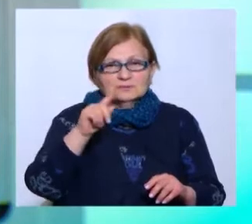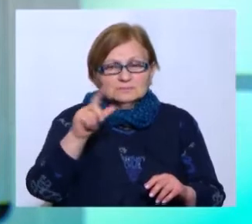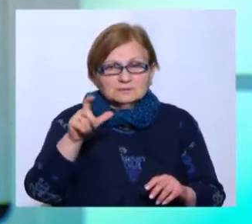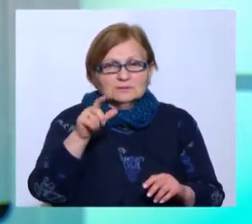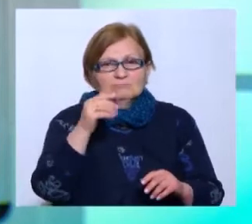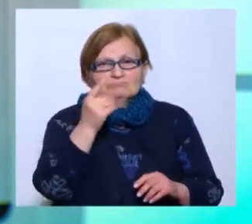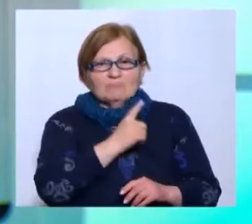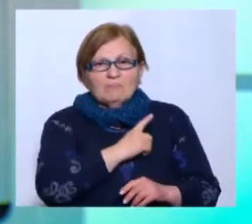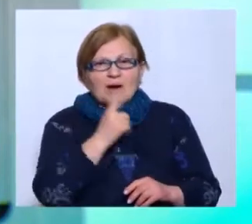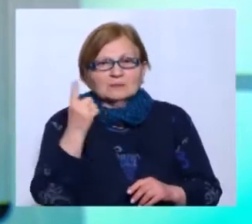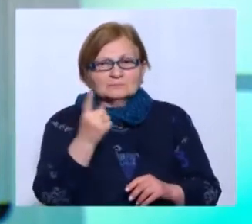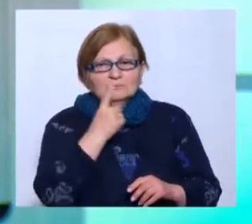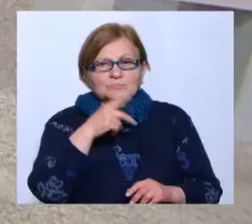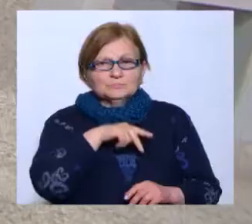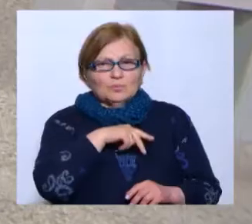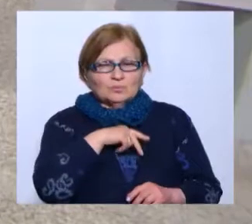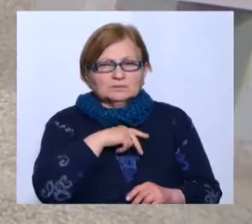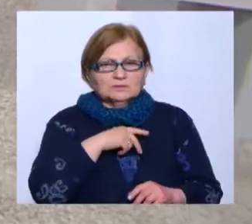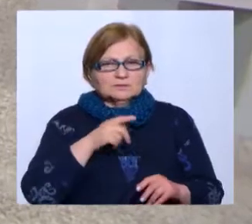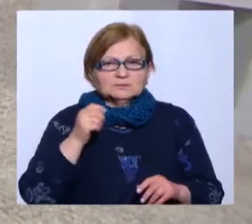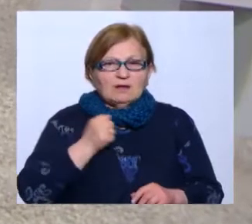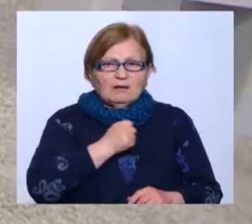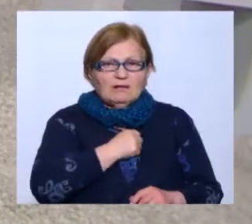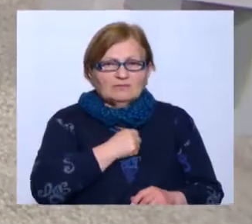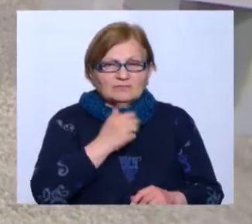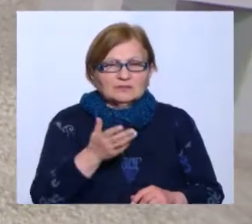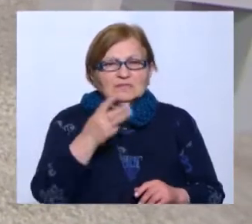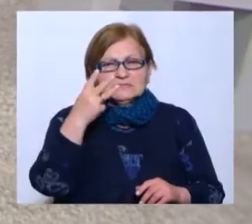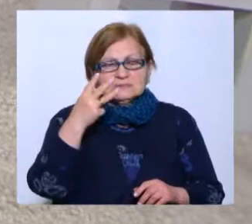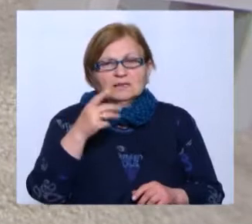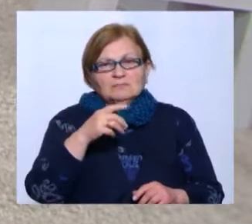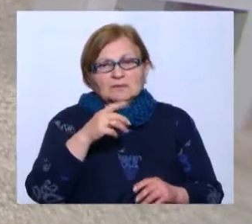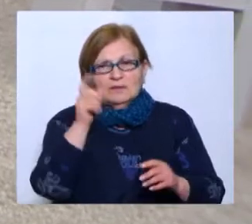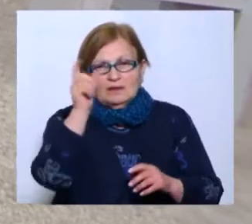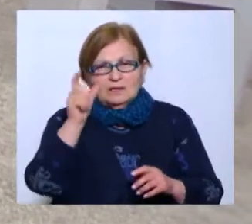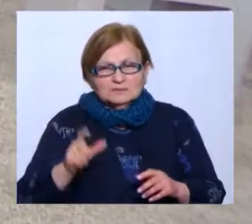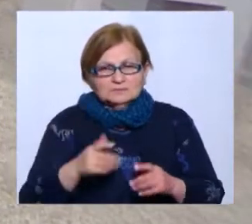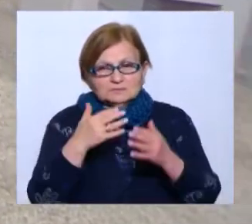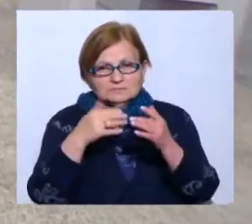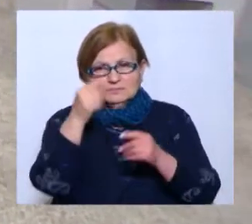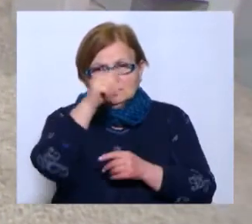ჩვენი თემა და განვიხილავთ სამ ლექს: მე და ღამე, ლურჯა ცხენები და მთაწმინდის მთვარე.